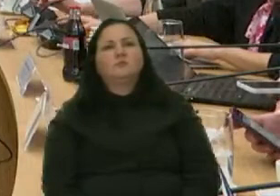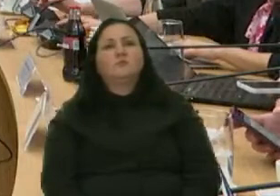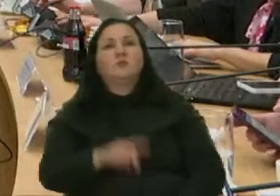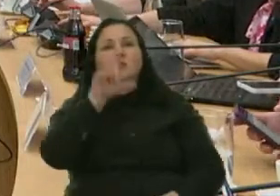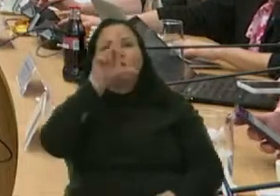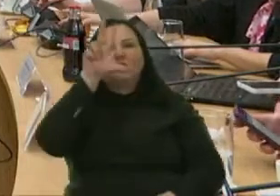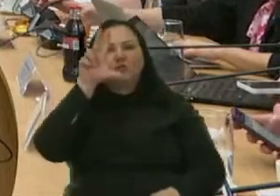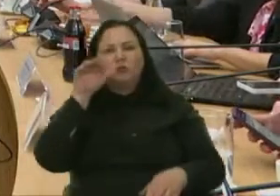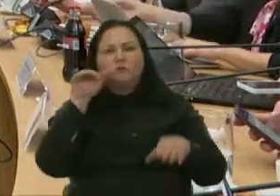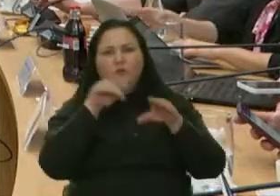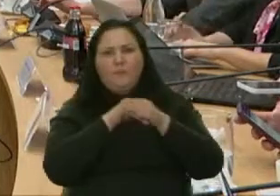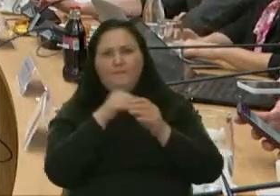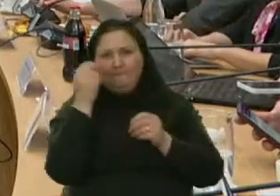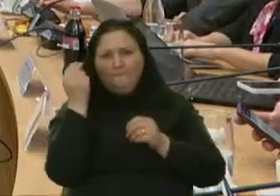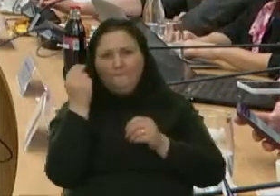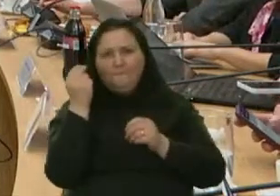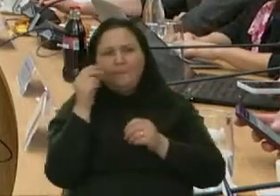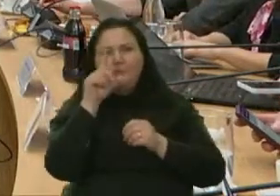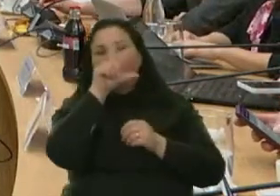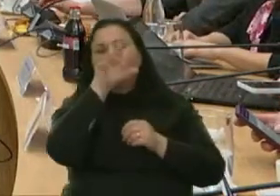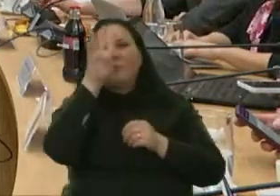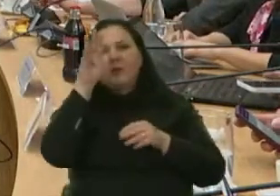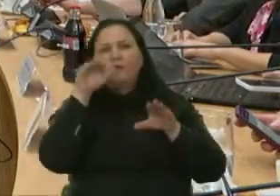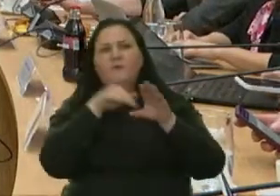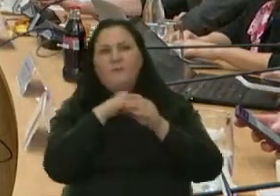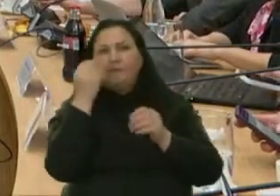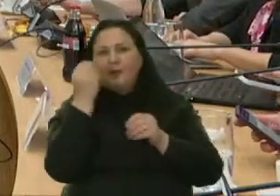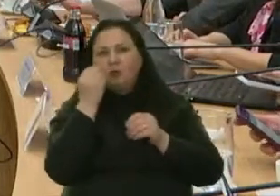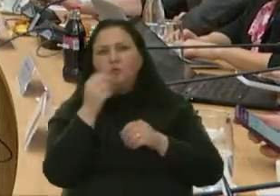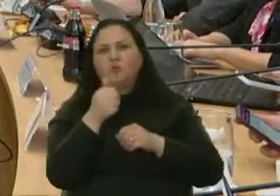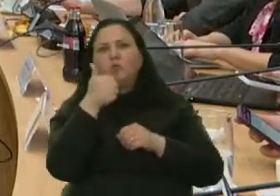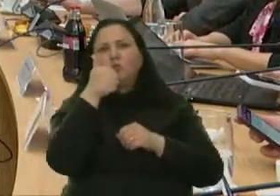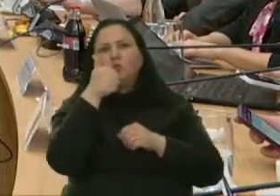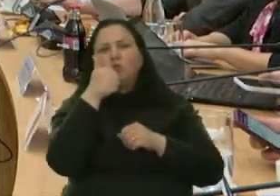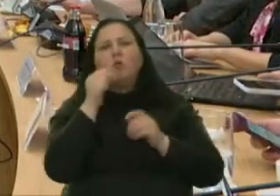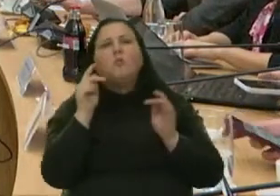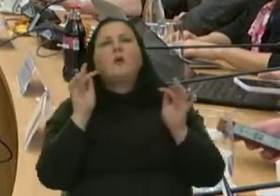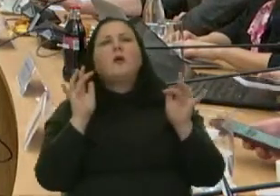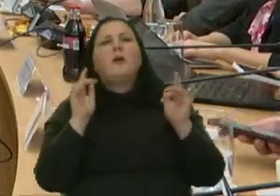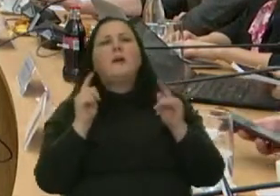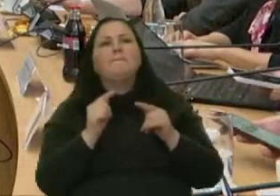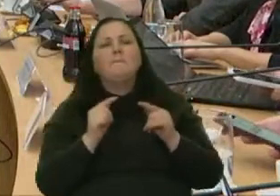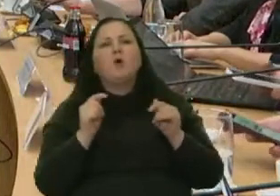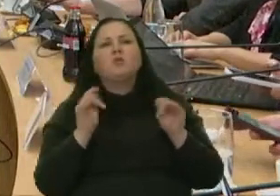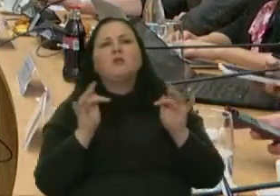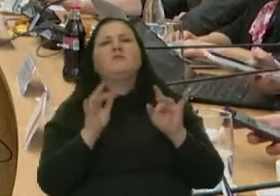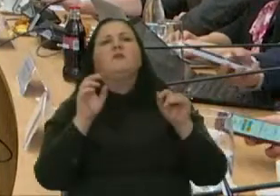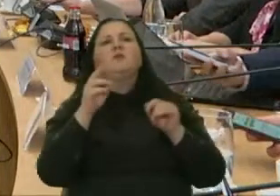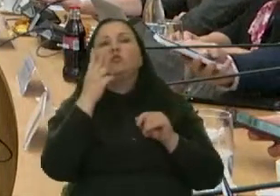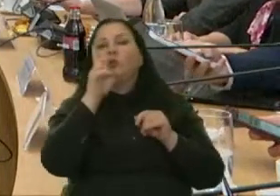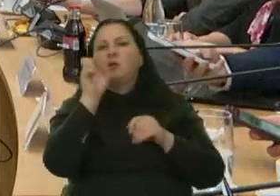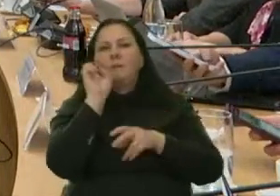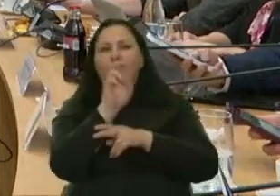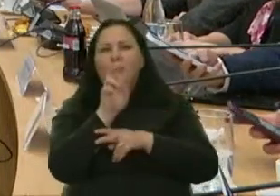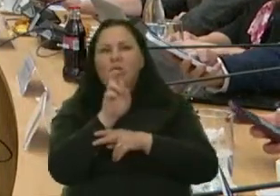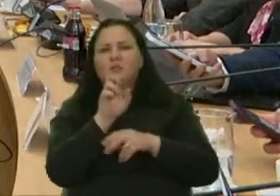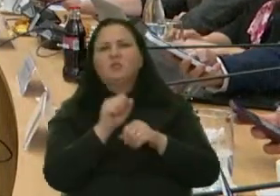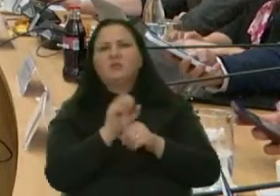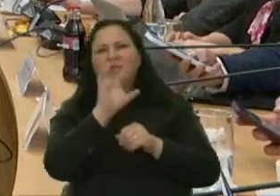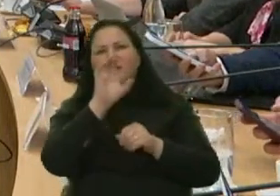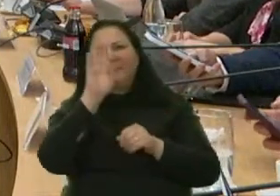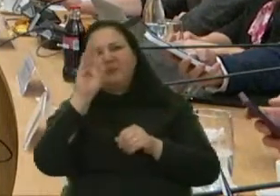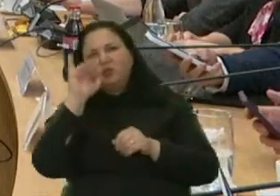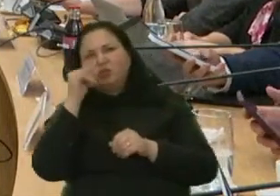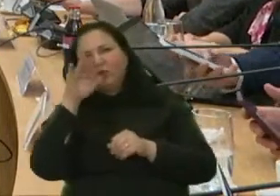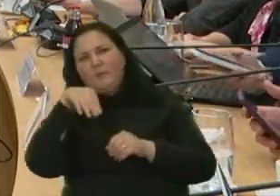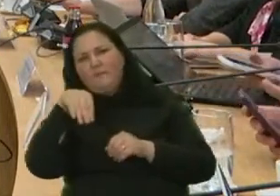23 de de voturi 24 de voturi pentru un vot împotrivă două neparticipării consilier Chira